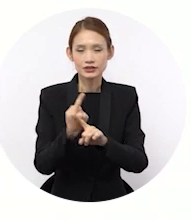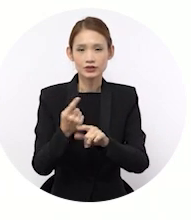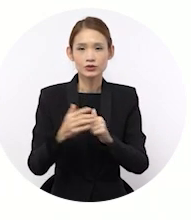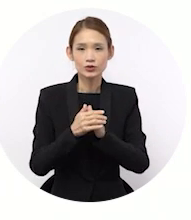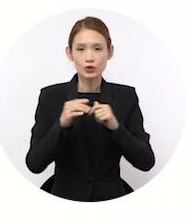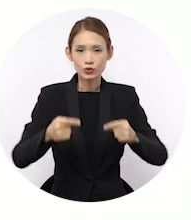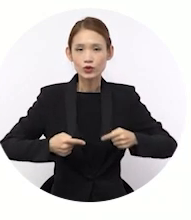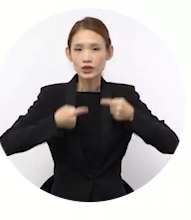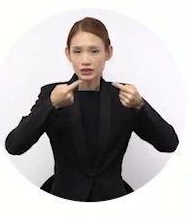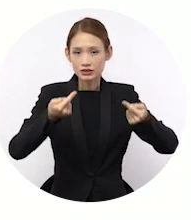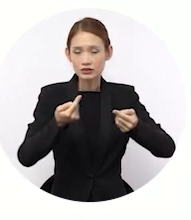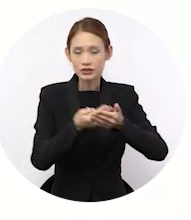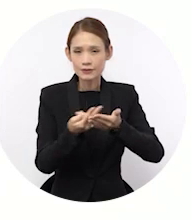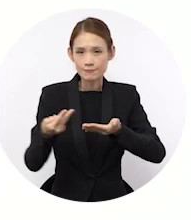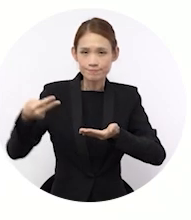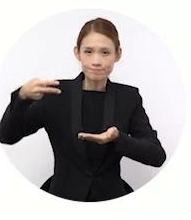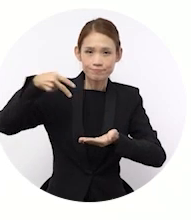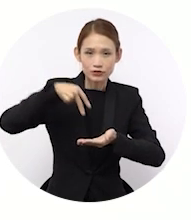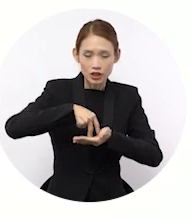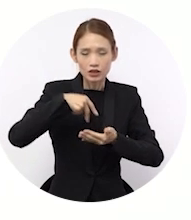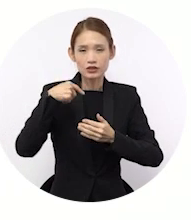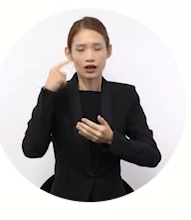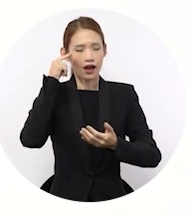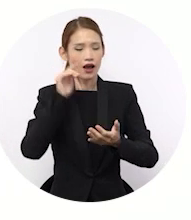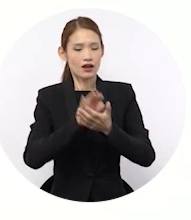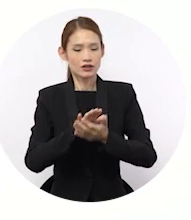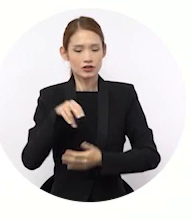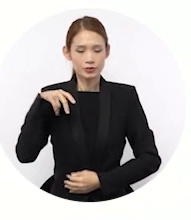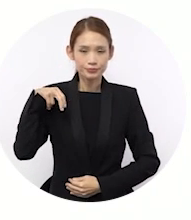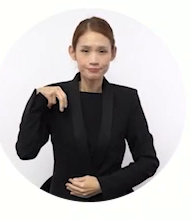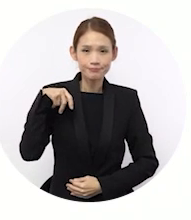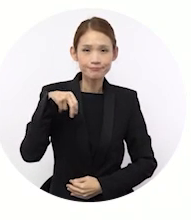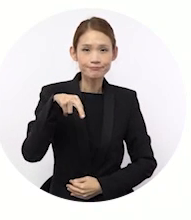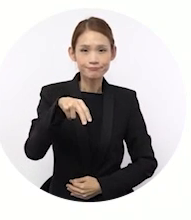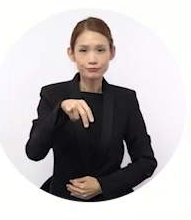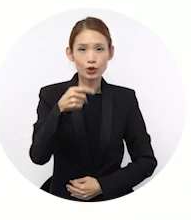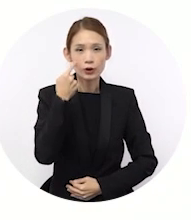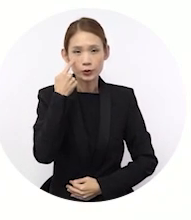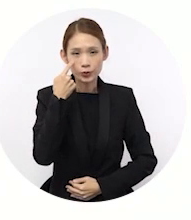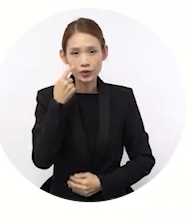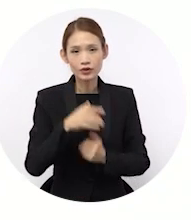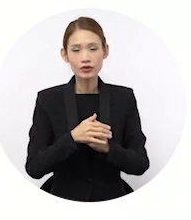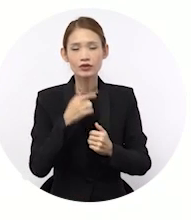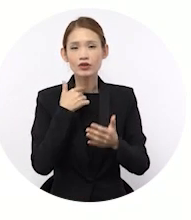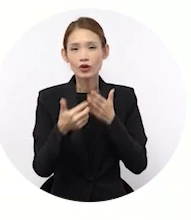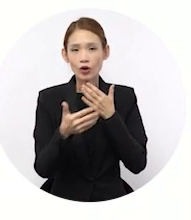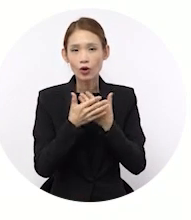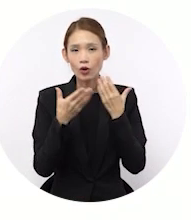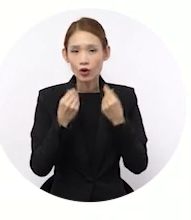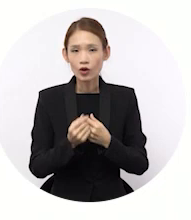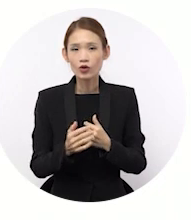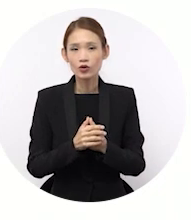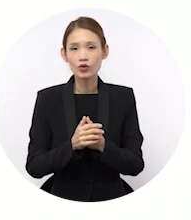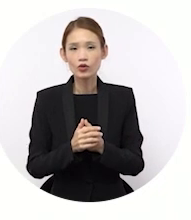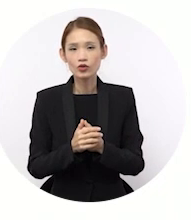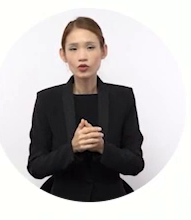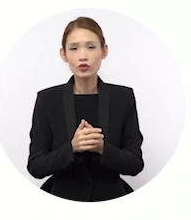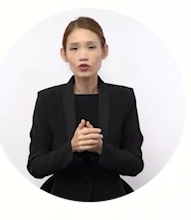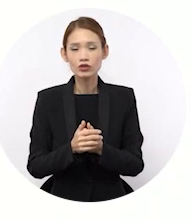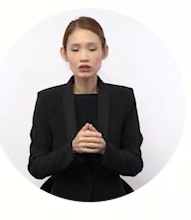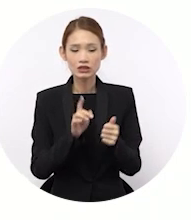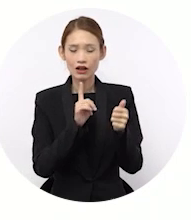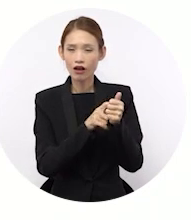해서 이제 휠체어에서 일어나서 스스로 거동을 움직일 수 있다고 해볼게요. 이런 경우에